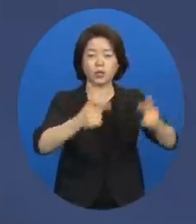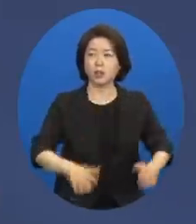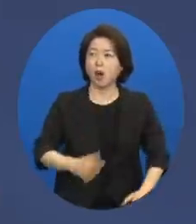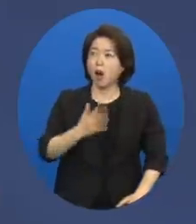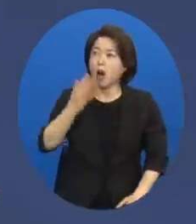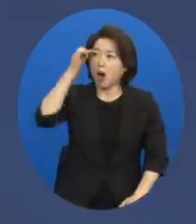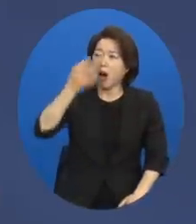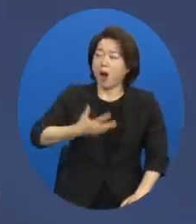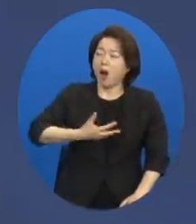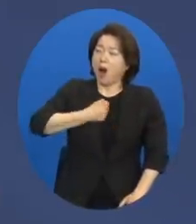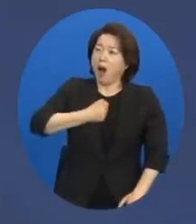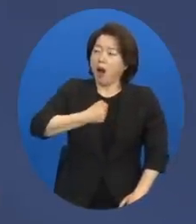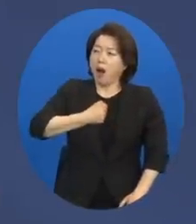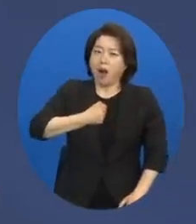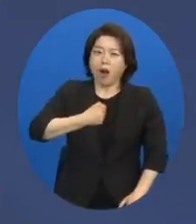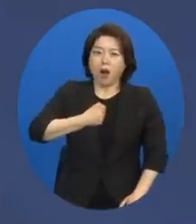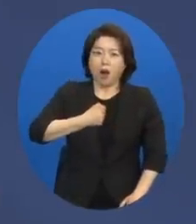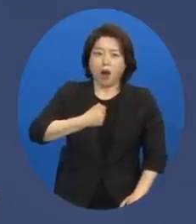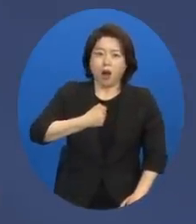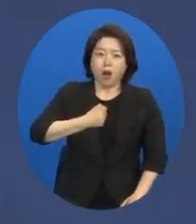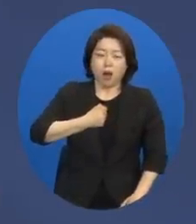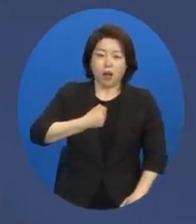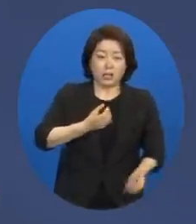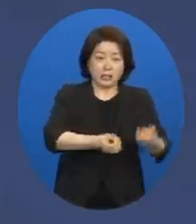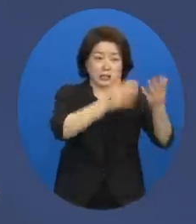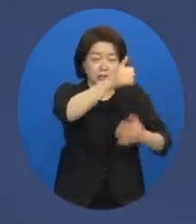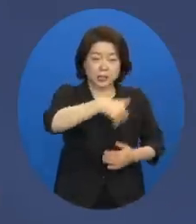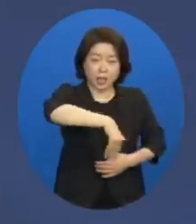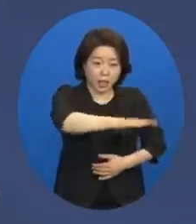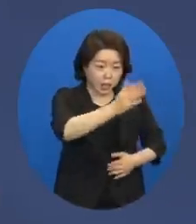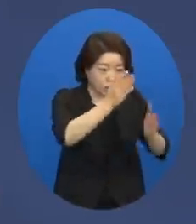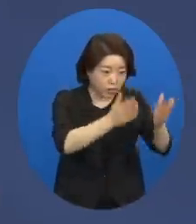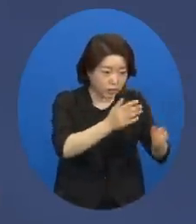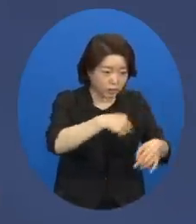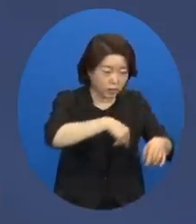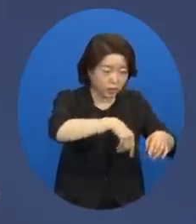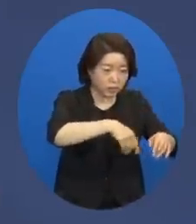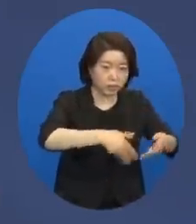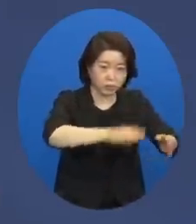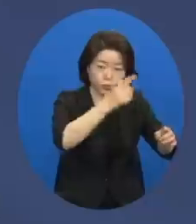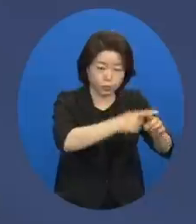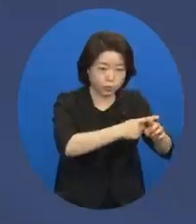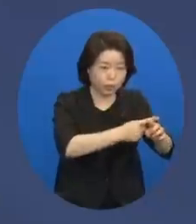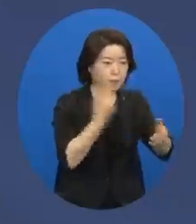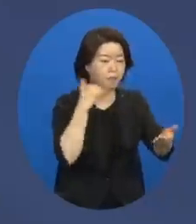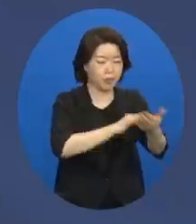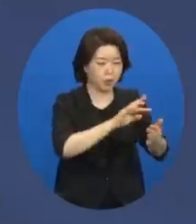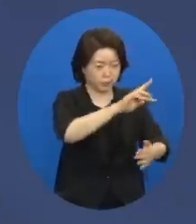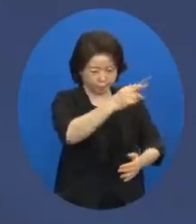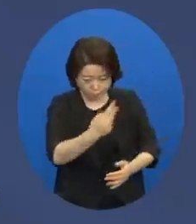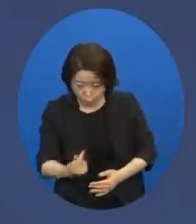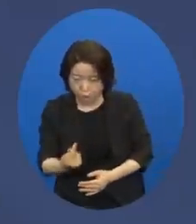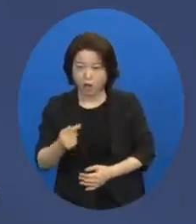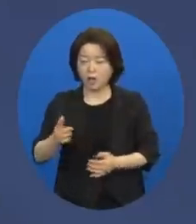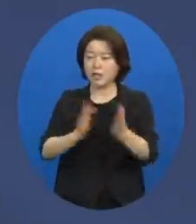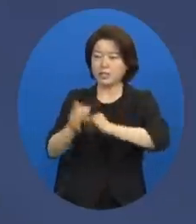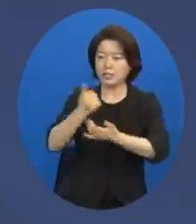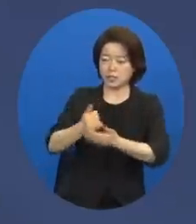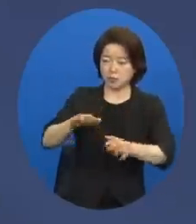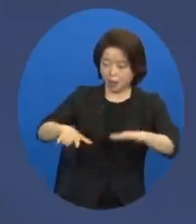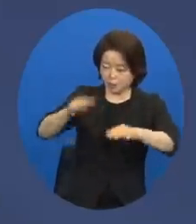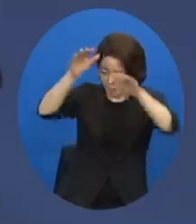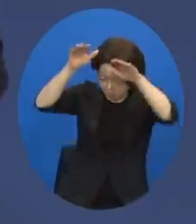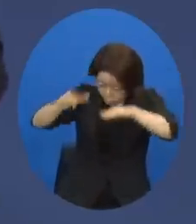막 충격을 받은 거예요. 세상에 가려고 하던 길을 얼른 돌이켜서 예수님 발 앞에 엎드려 경배를